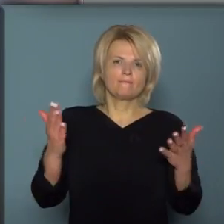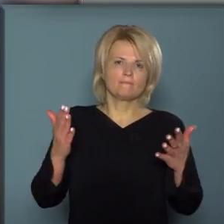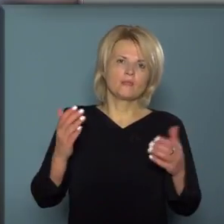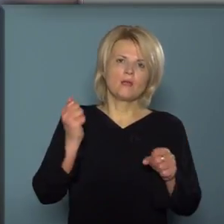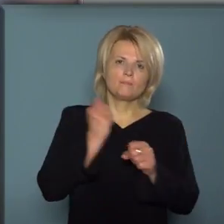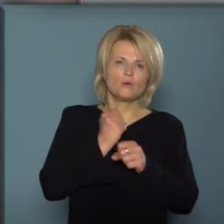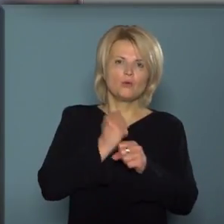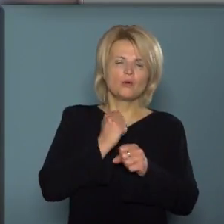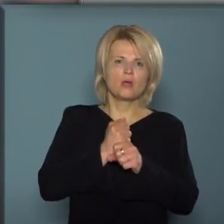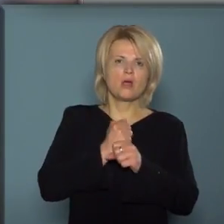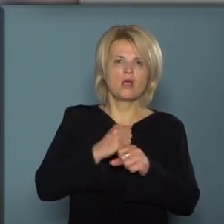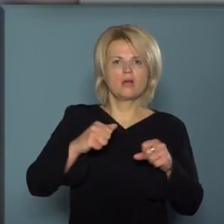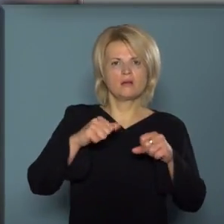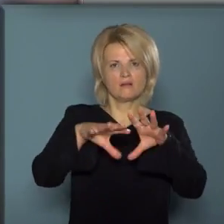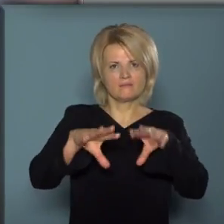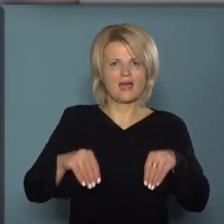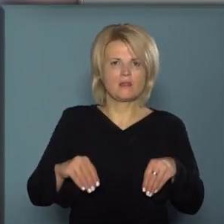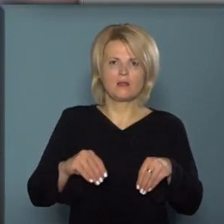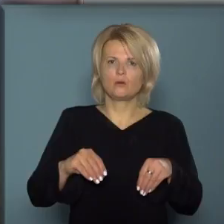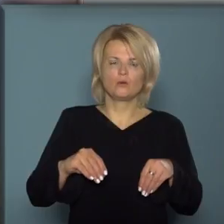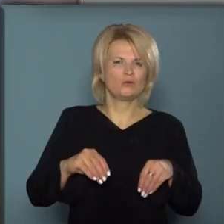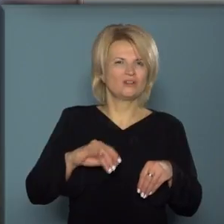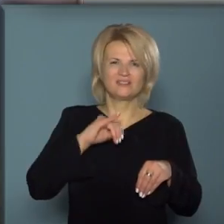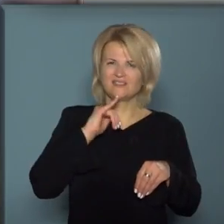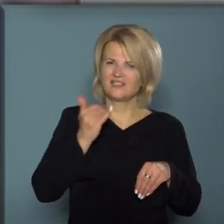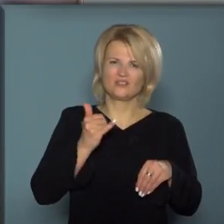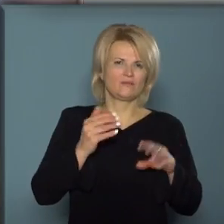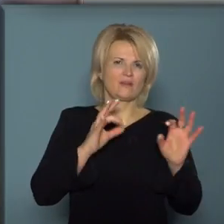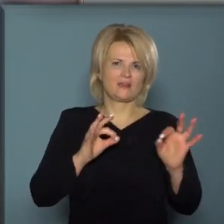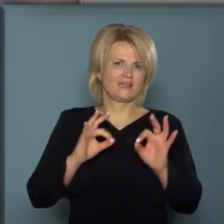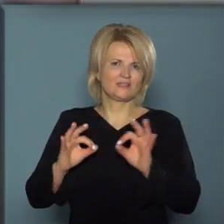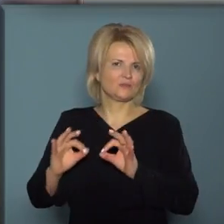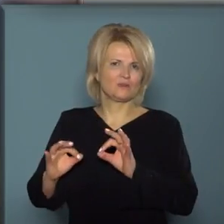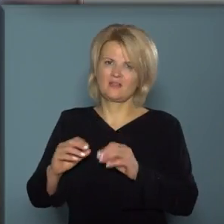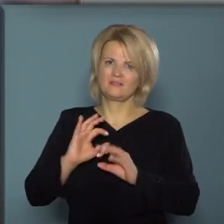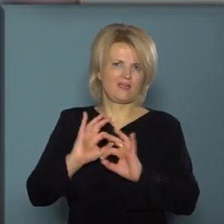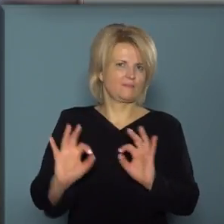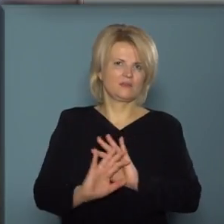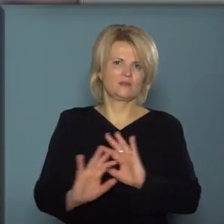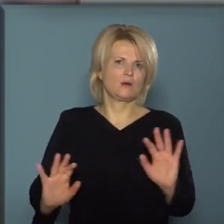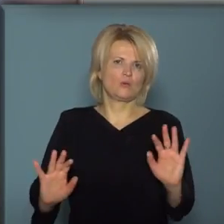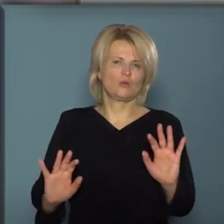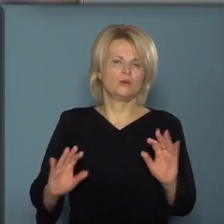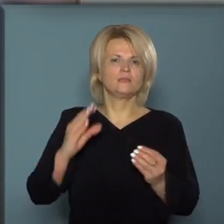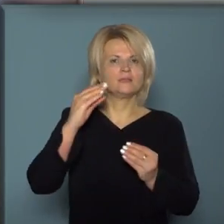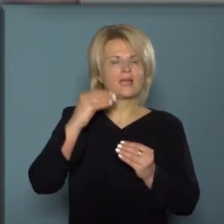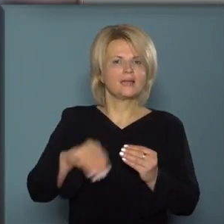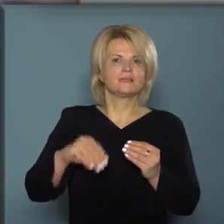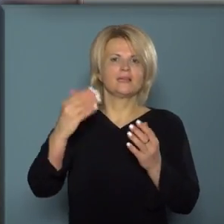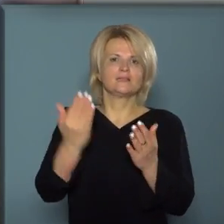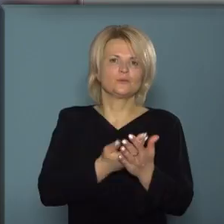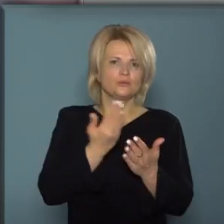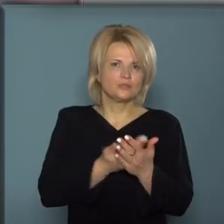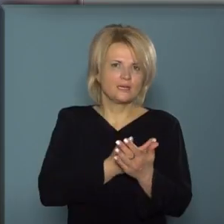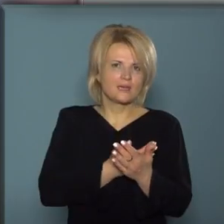alkalmazottak vagy munkavállalók azok, akik sajnos csatasorba állíthatóak, ezért szükséges